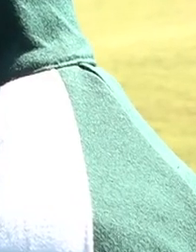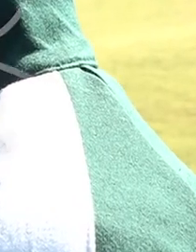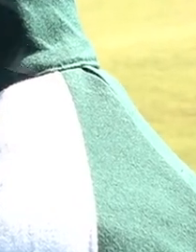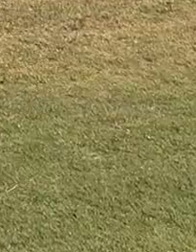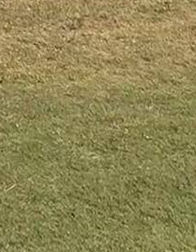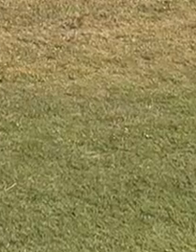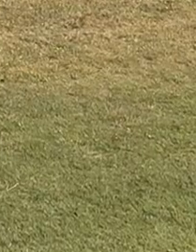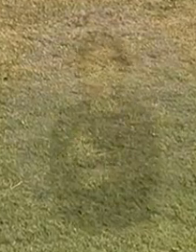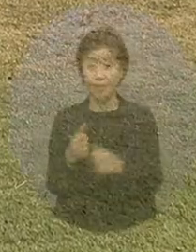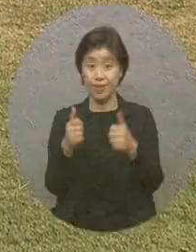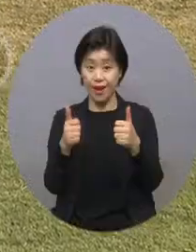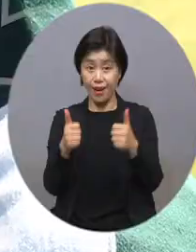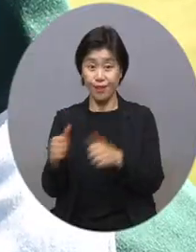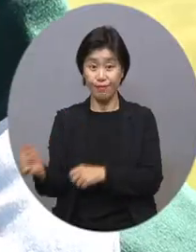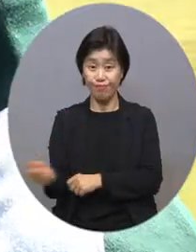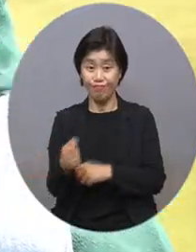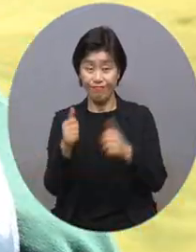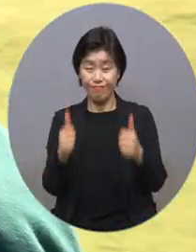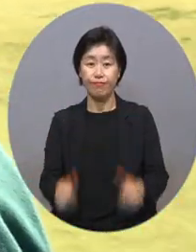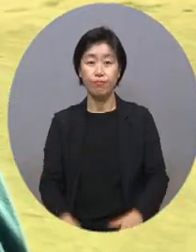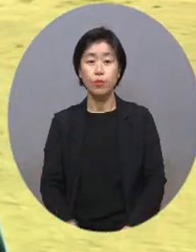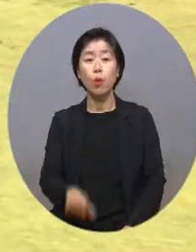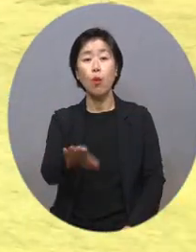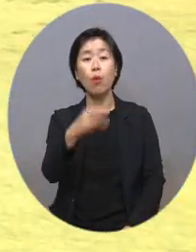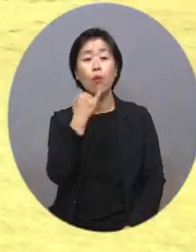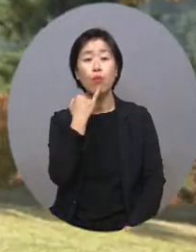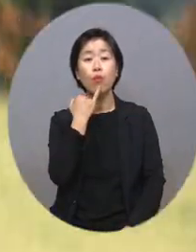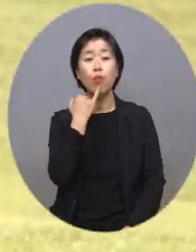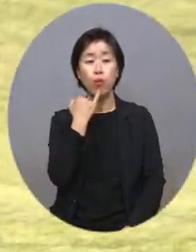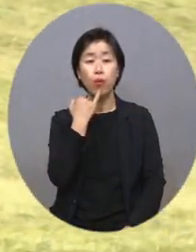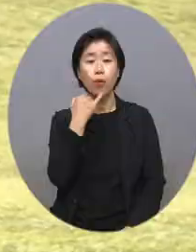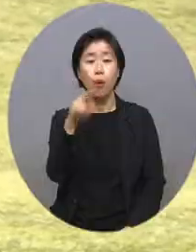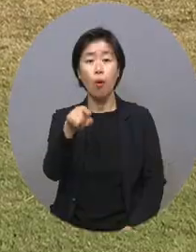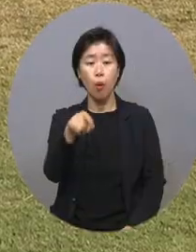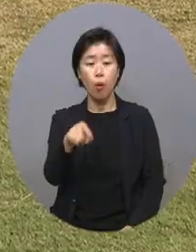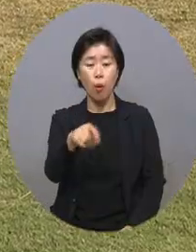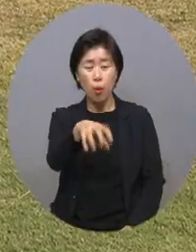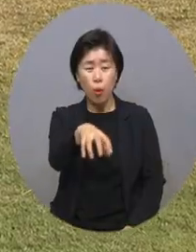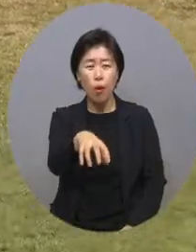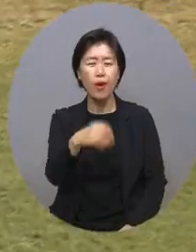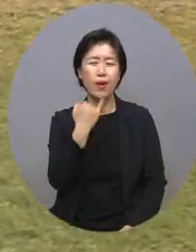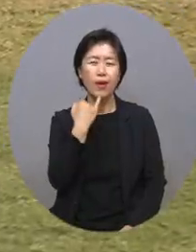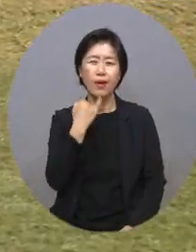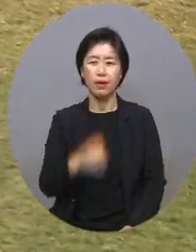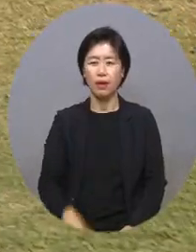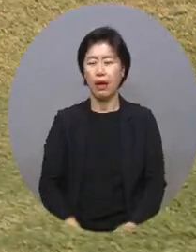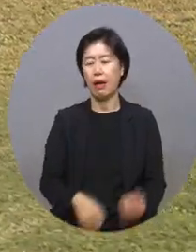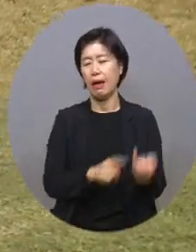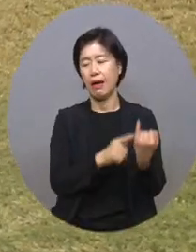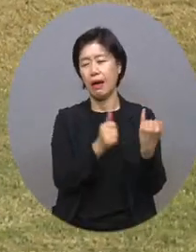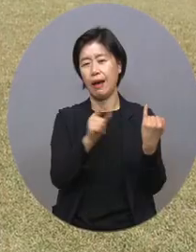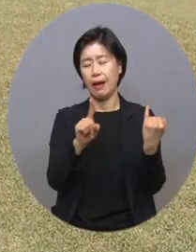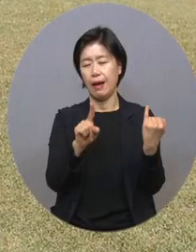굿샷! 굿샷! 아, 괜찮아요. 거기 공간 있어요. 아, 그쵸? 역시 하연아는.